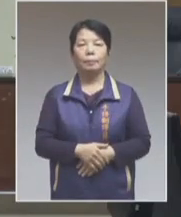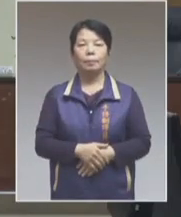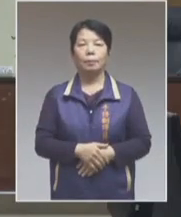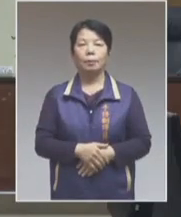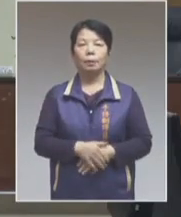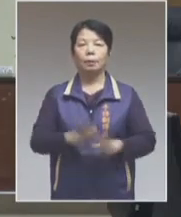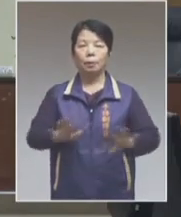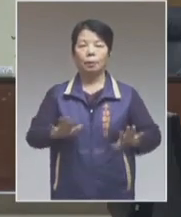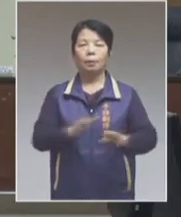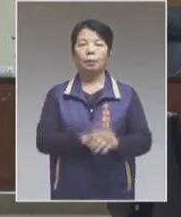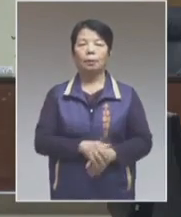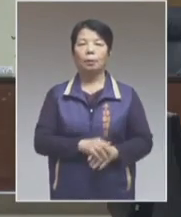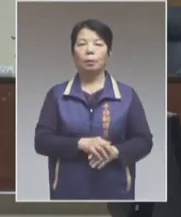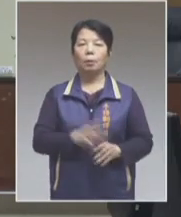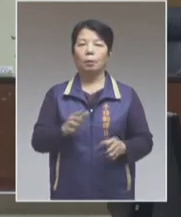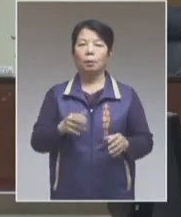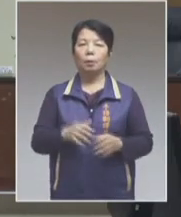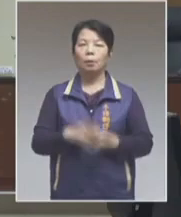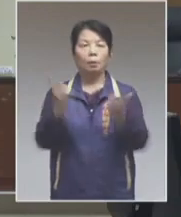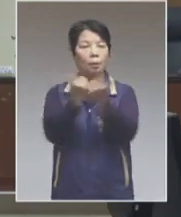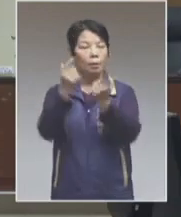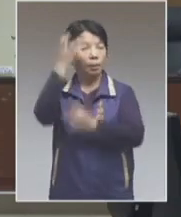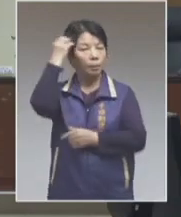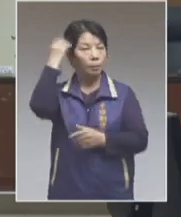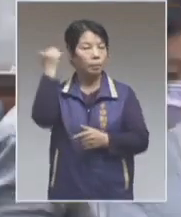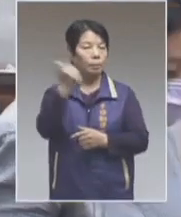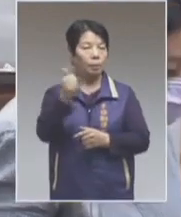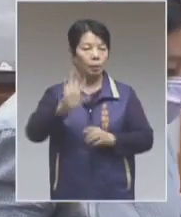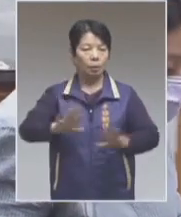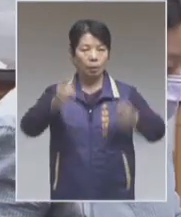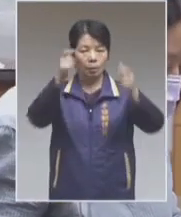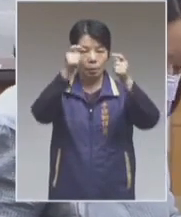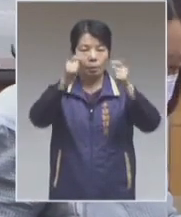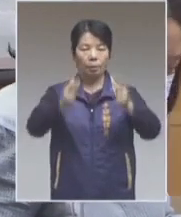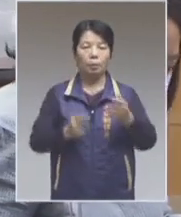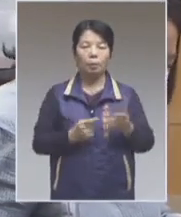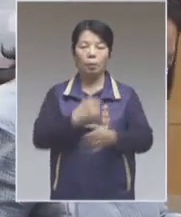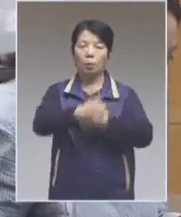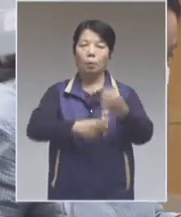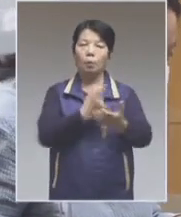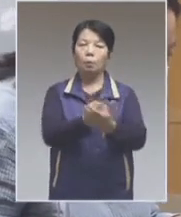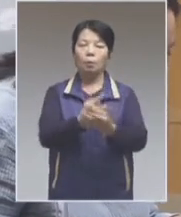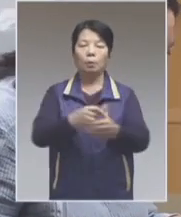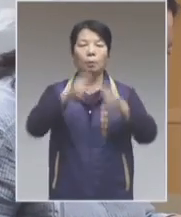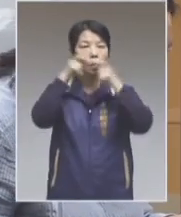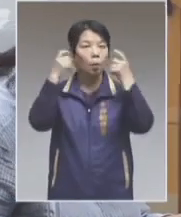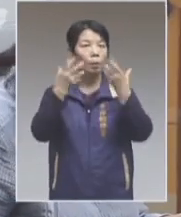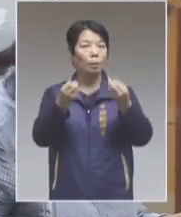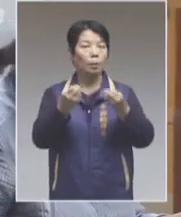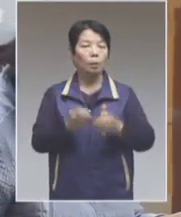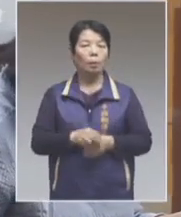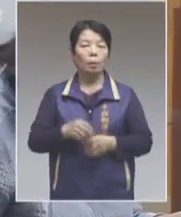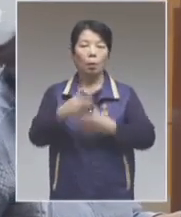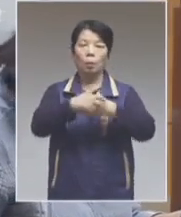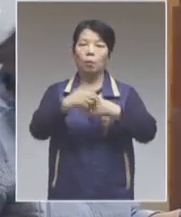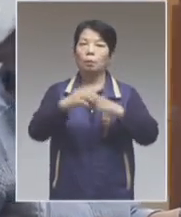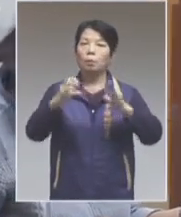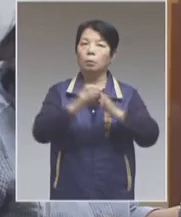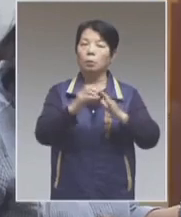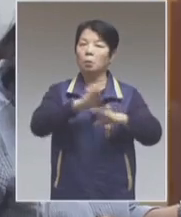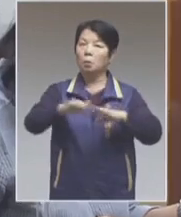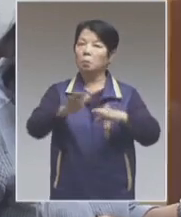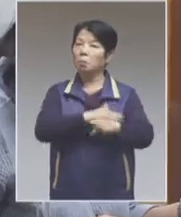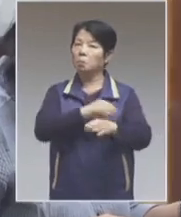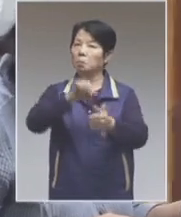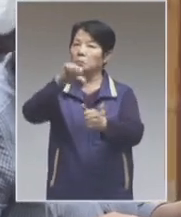中央社记者提问：台北市长柯文哲前几天在高雄参加活动的时候没有戴口罩唱歌，请问卫生局这边会开罚